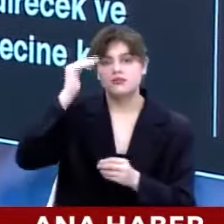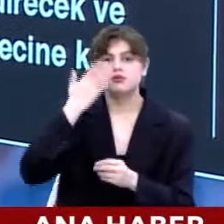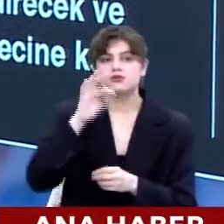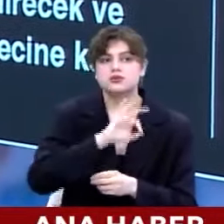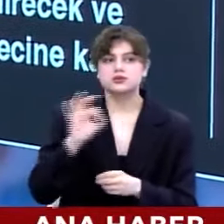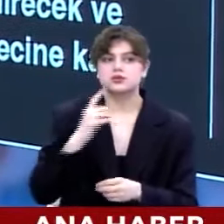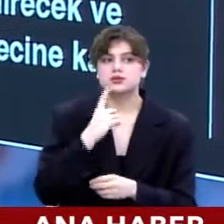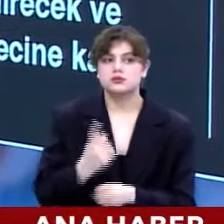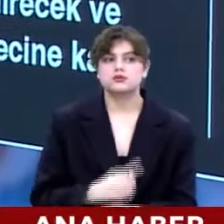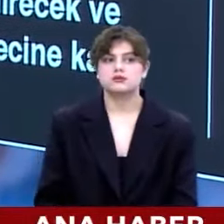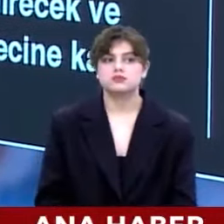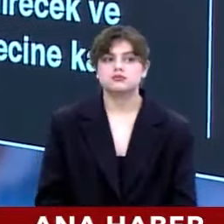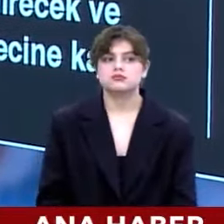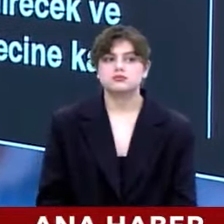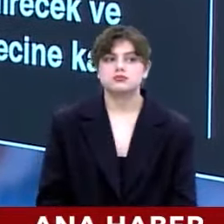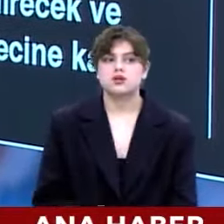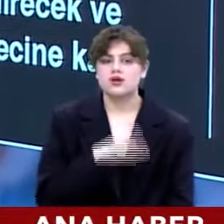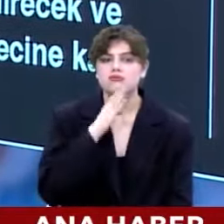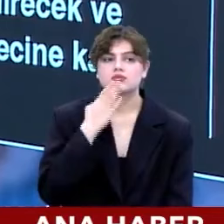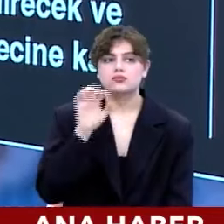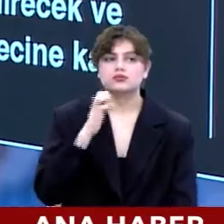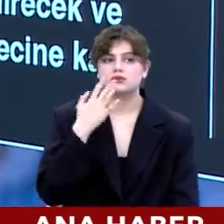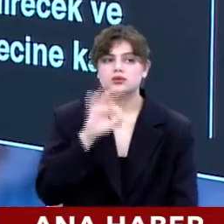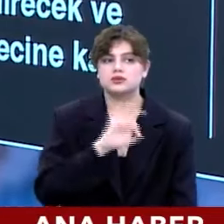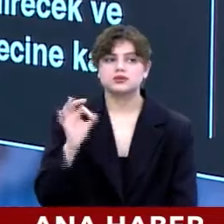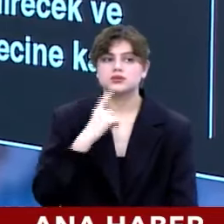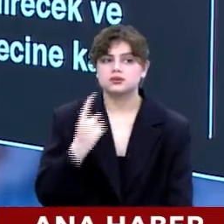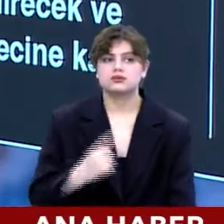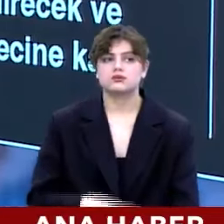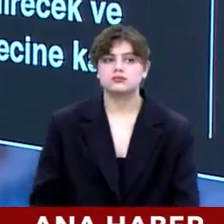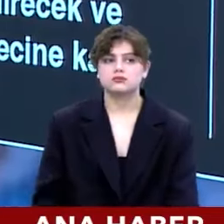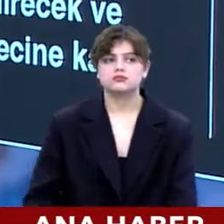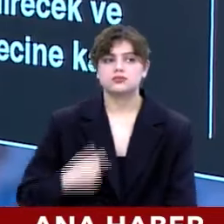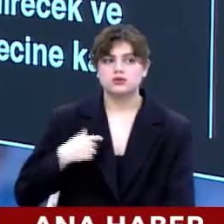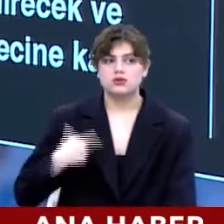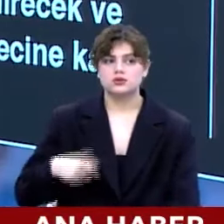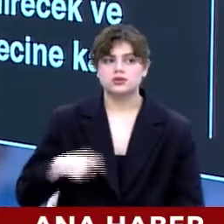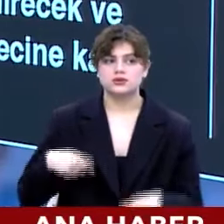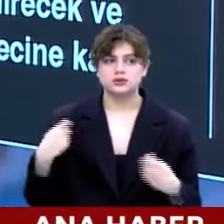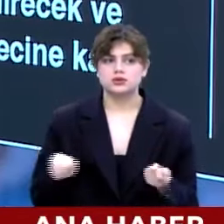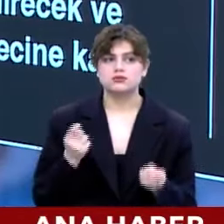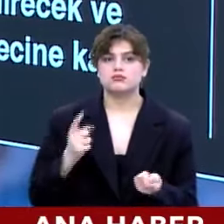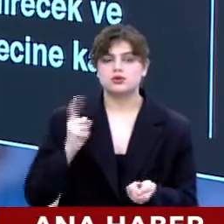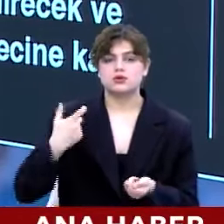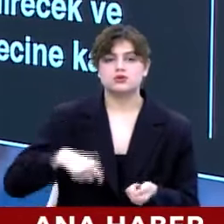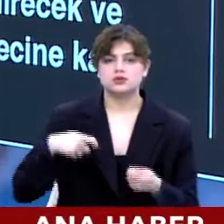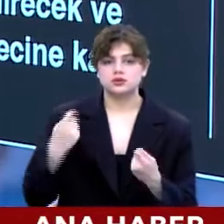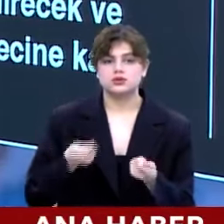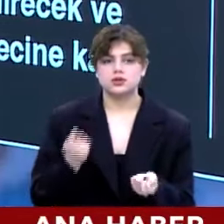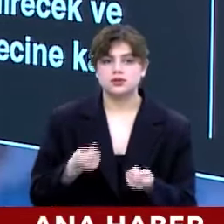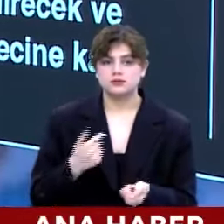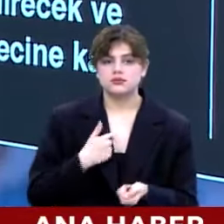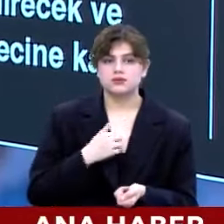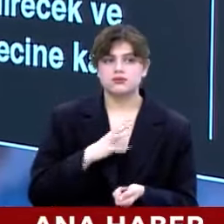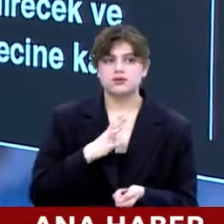yok ağırlıkta, yani Avrupa'da da yok, Avrupa Birliği ülkelerinde de yok. Yani biz de özel sektör çalışanlarıyız, bazı özel sektörlerde hani bizde